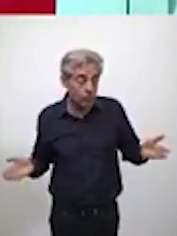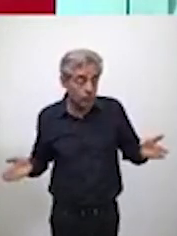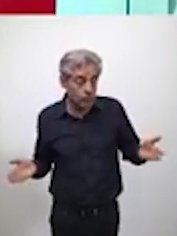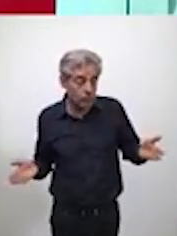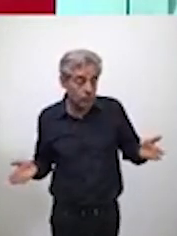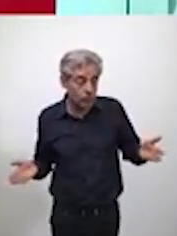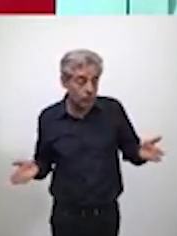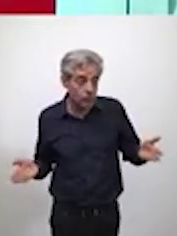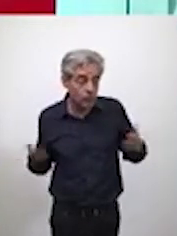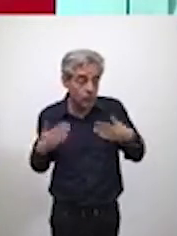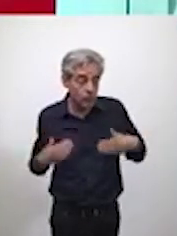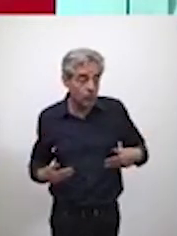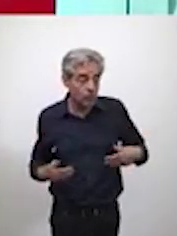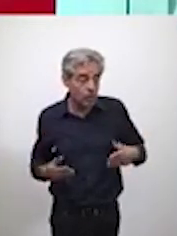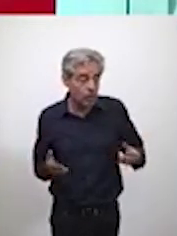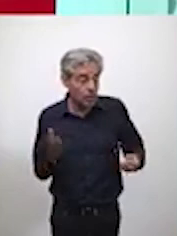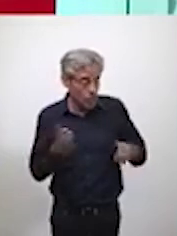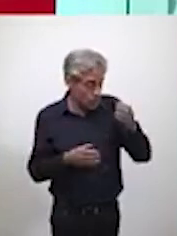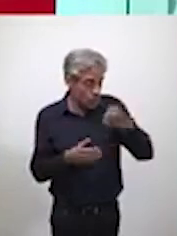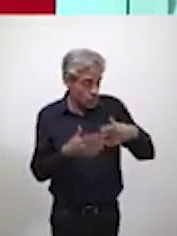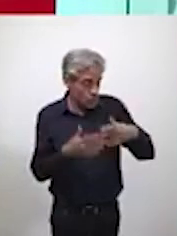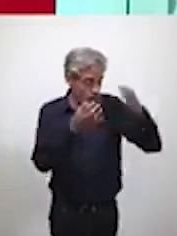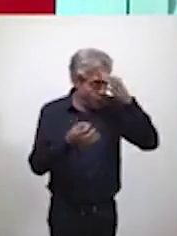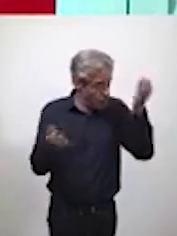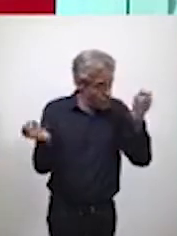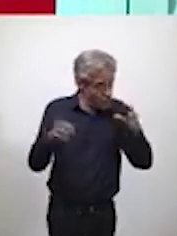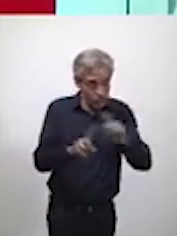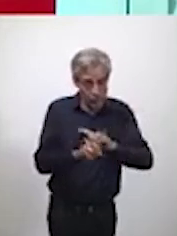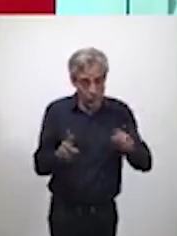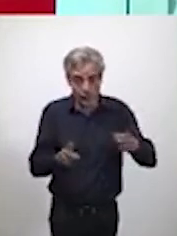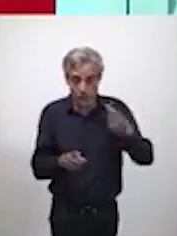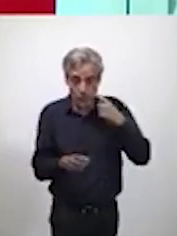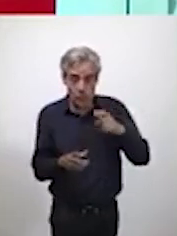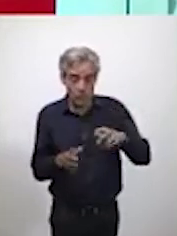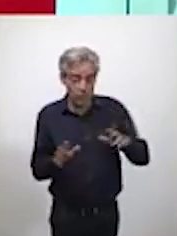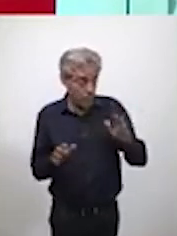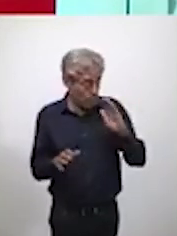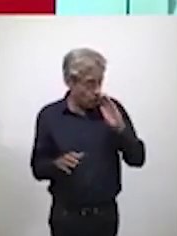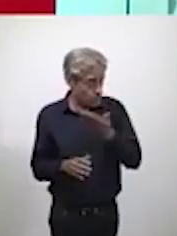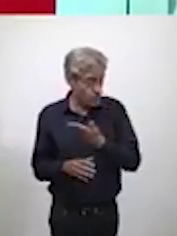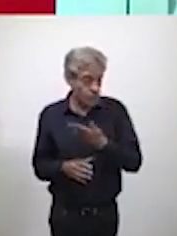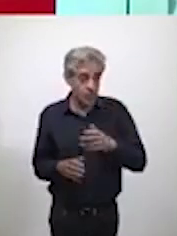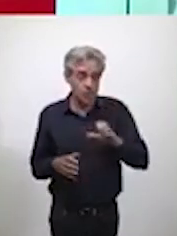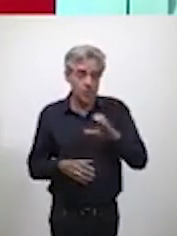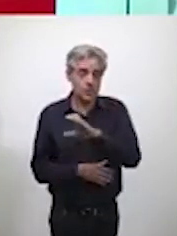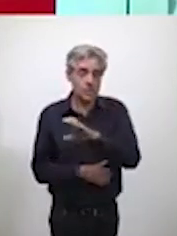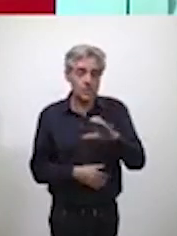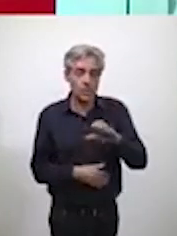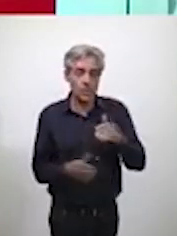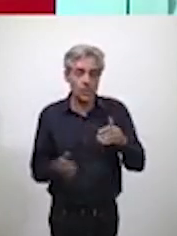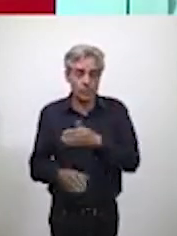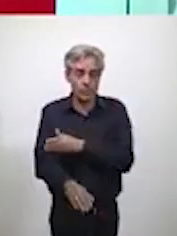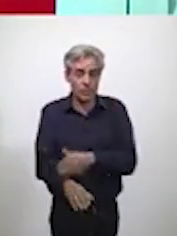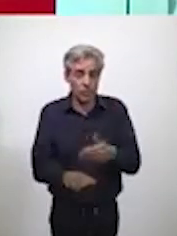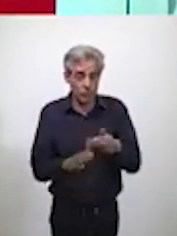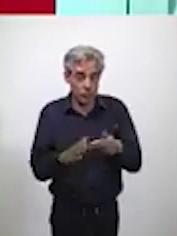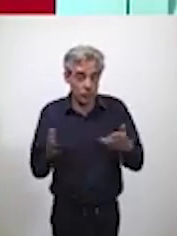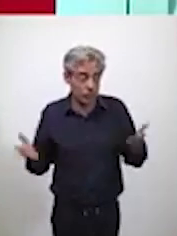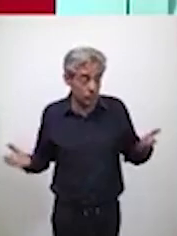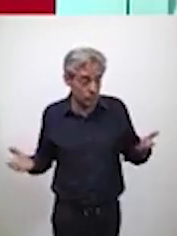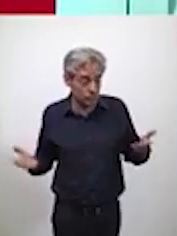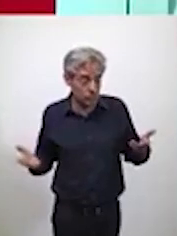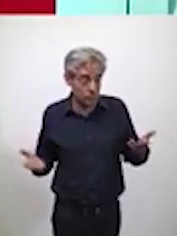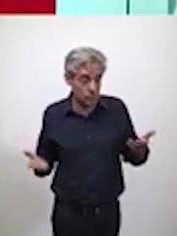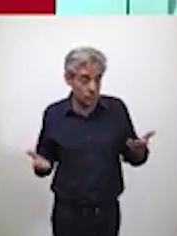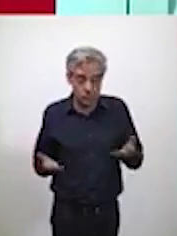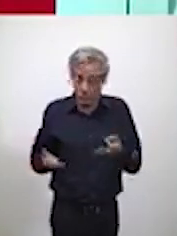pas en mesure d'inventer des chiffres pour vous dire quel était le prix du renoncement qui est chiffré à 100 millions d'euros. Ce que je vous ai dit, M. Cazenave, et vous ne